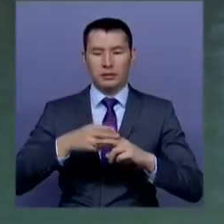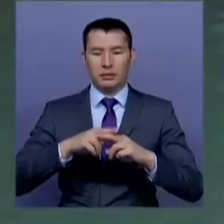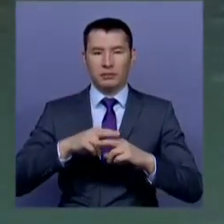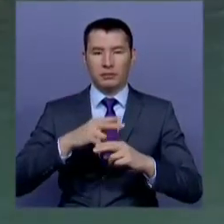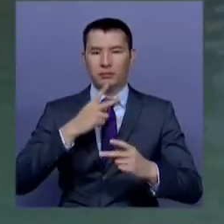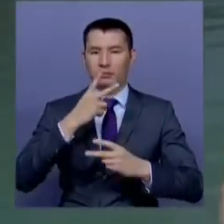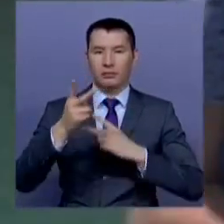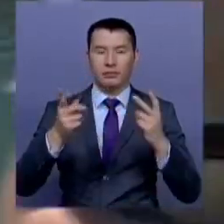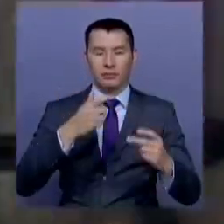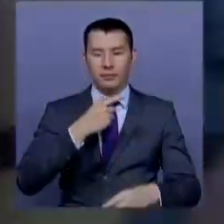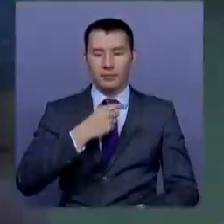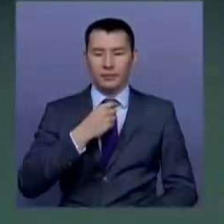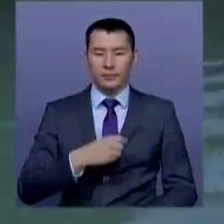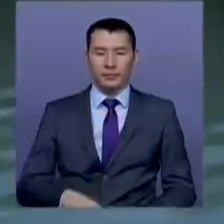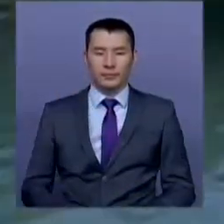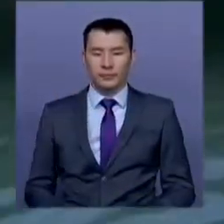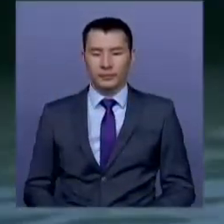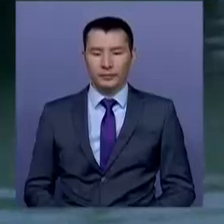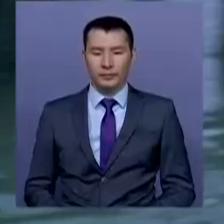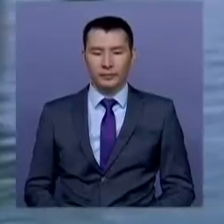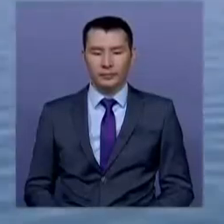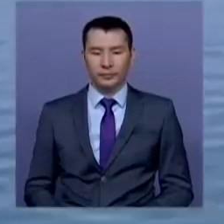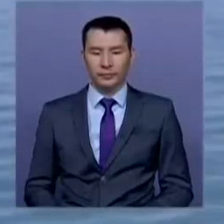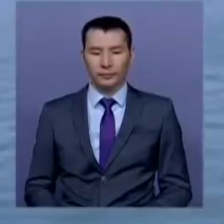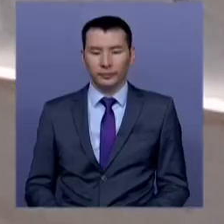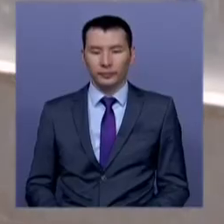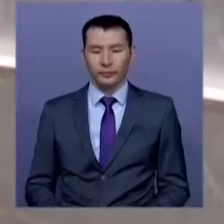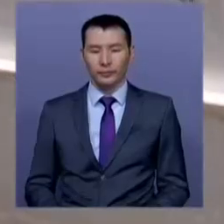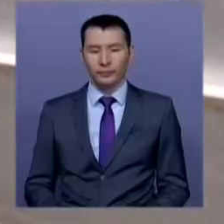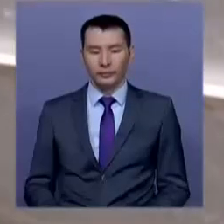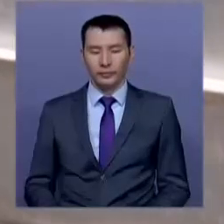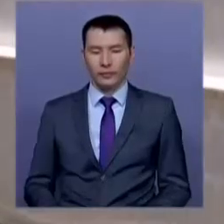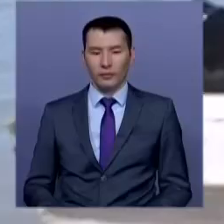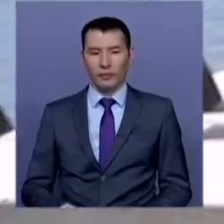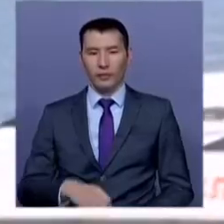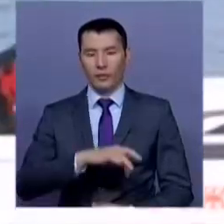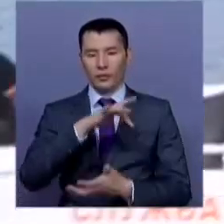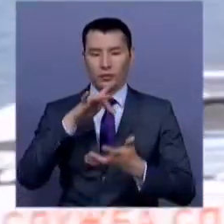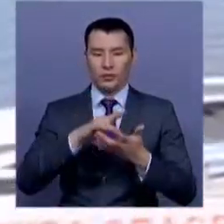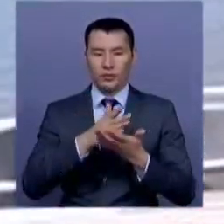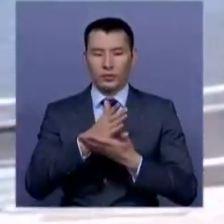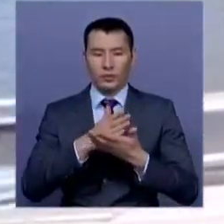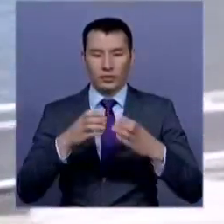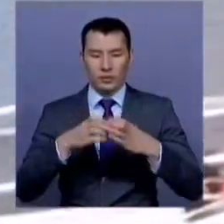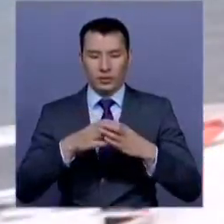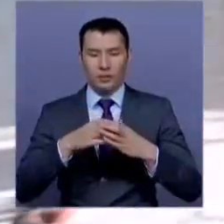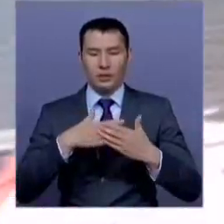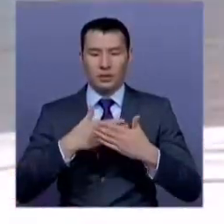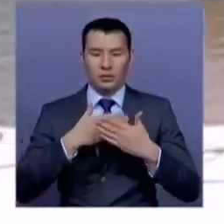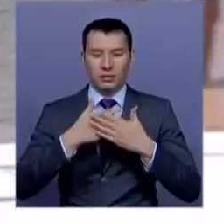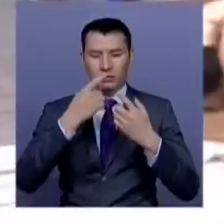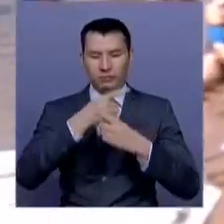открывается очень красивый вид на озеро. Городские службы активно ведут разъяснительную работу